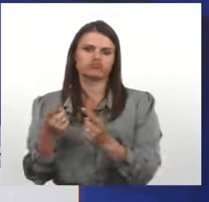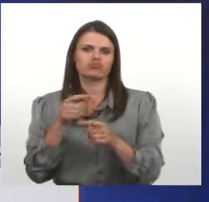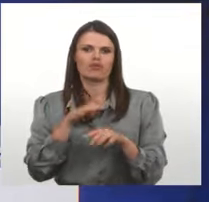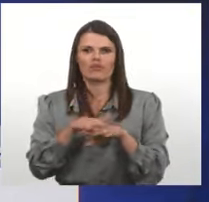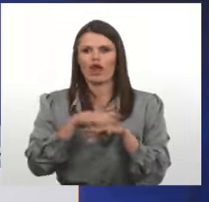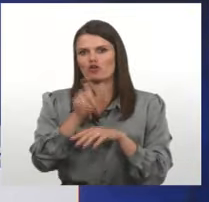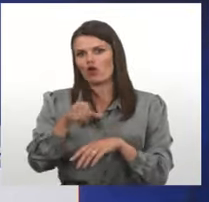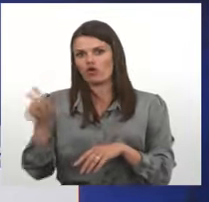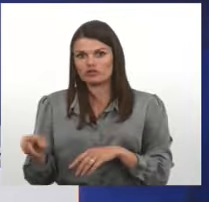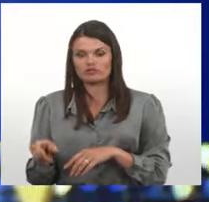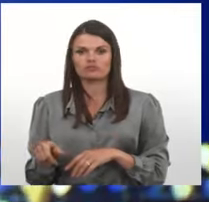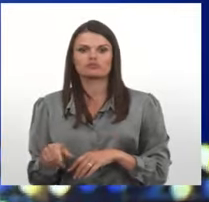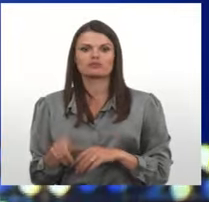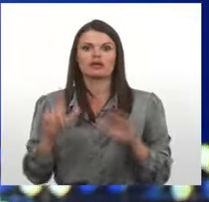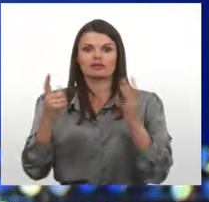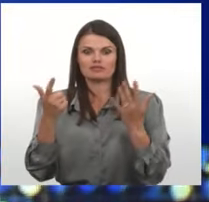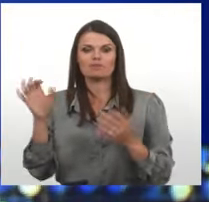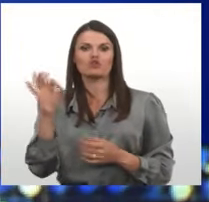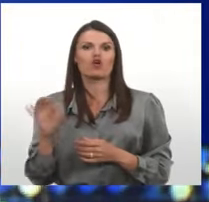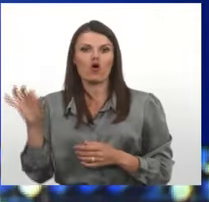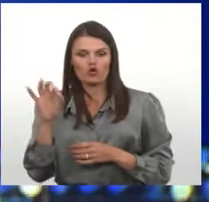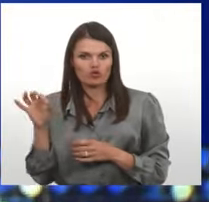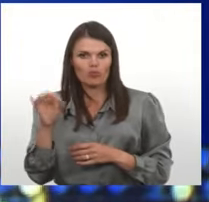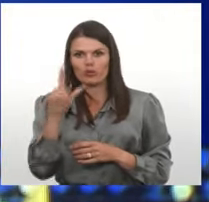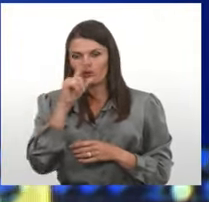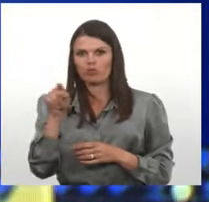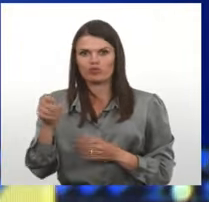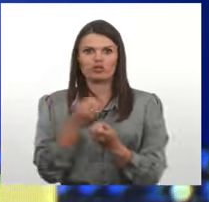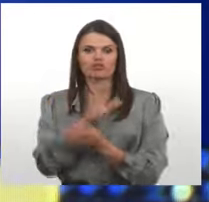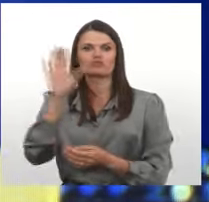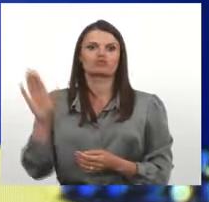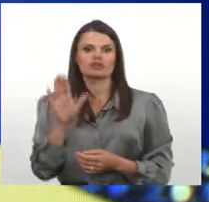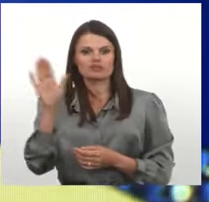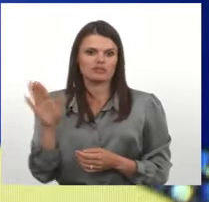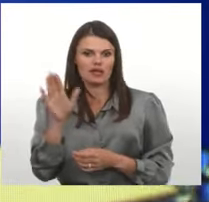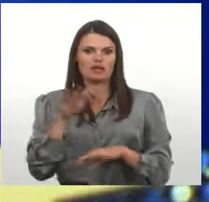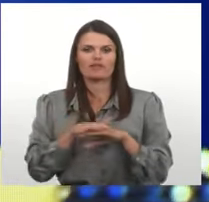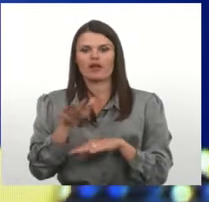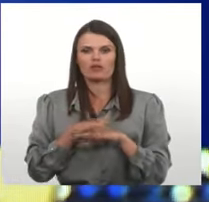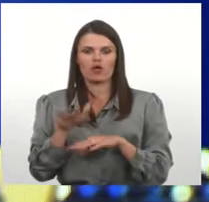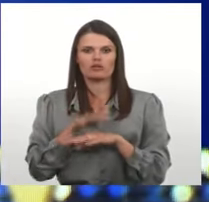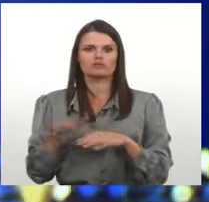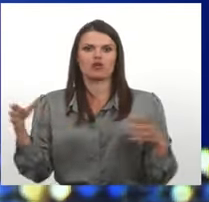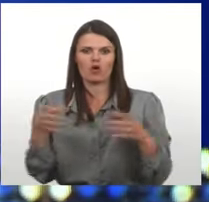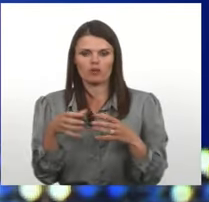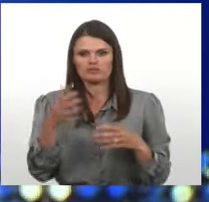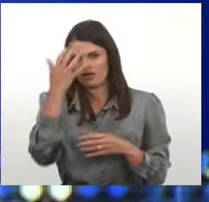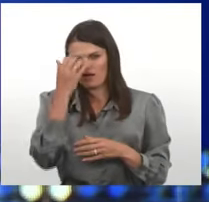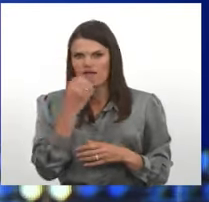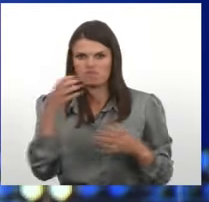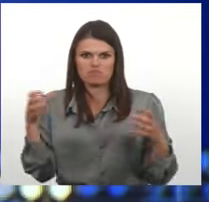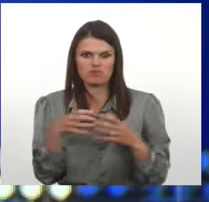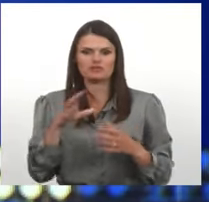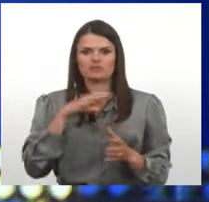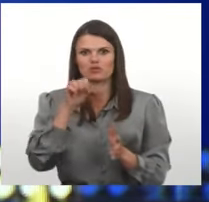Bergmanis, apvienotais saraksts. Jums ir 7. oktobrī Putina dzimšanas dienā teroriskajā operācijā ar Hamas